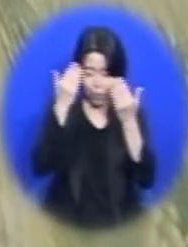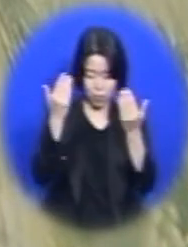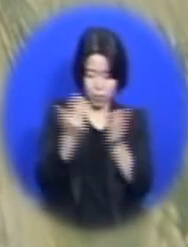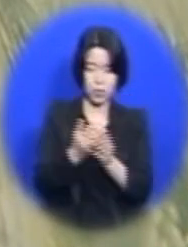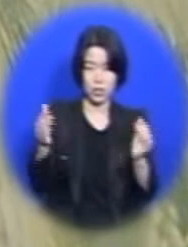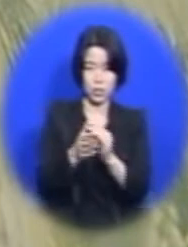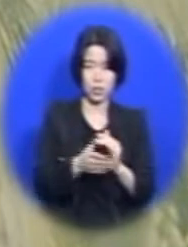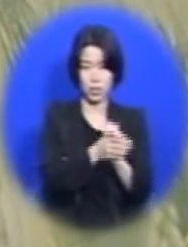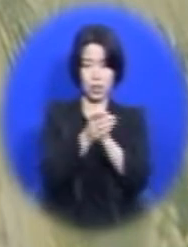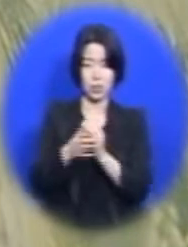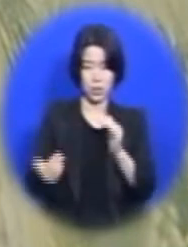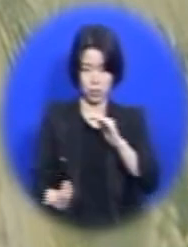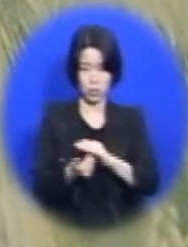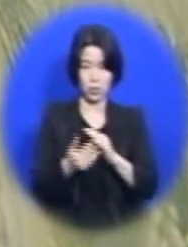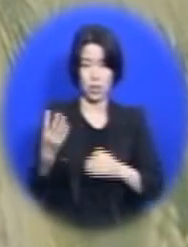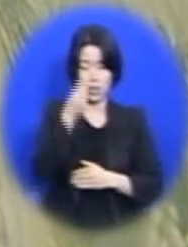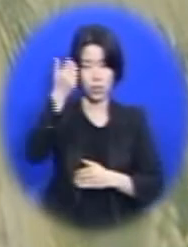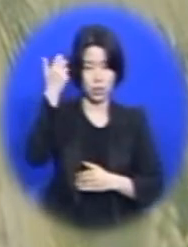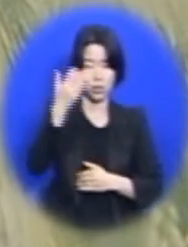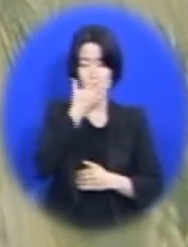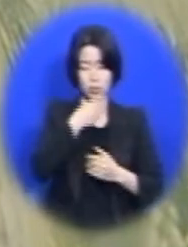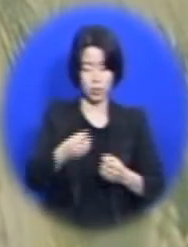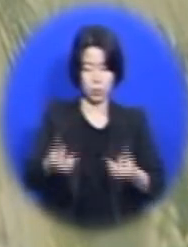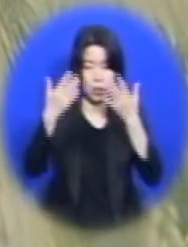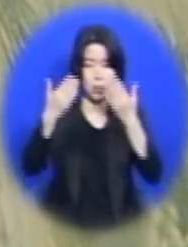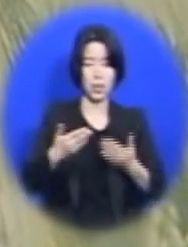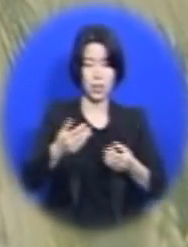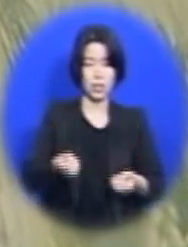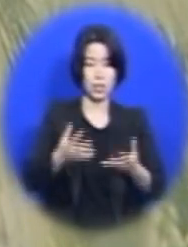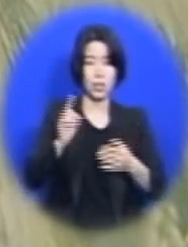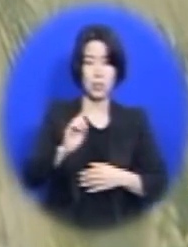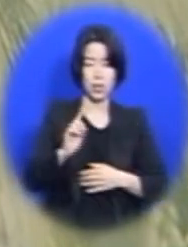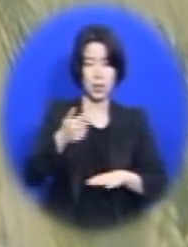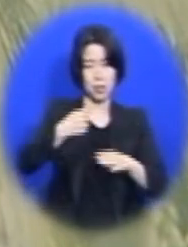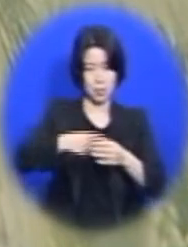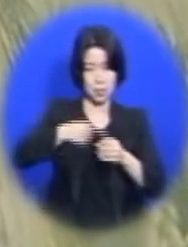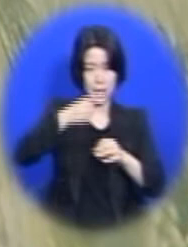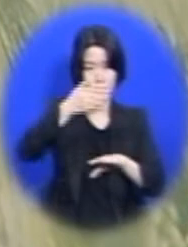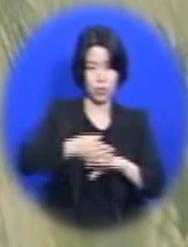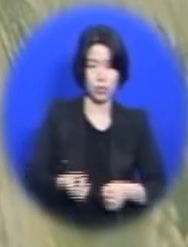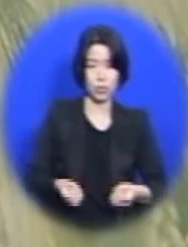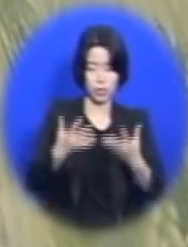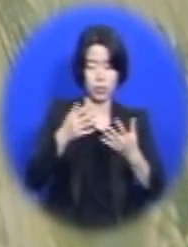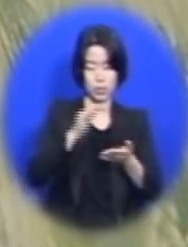연합이 이루어지고 성령의 축복을 받는 절기가 맥주감사주일입니다.